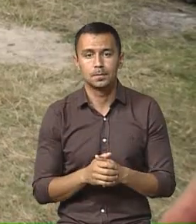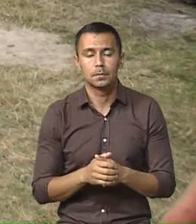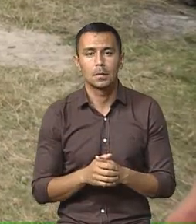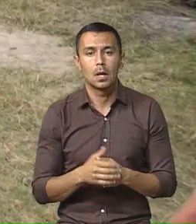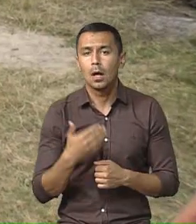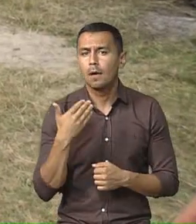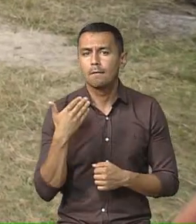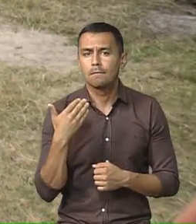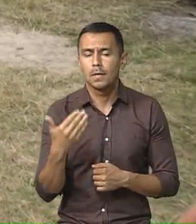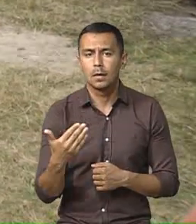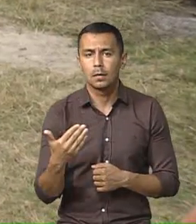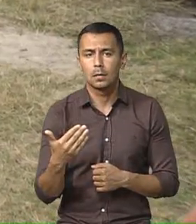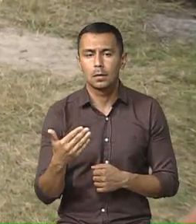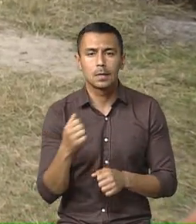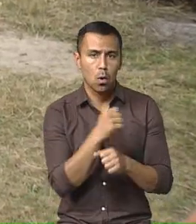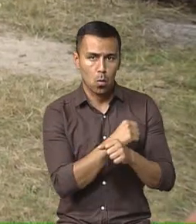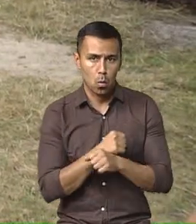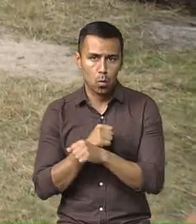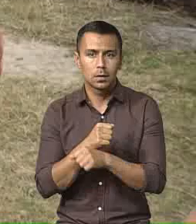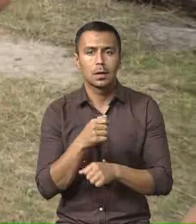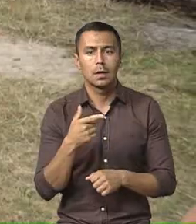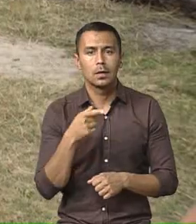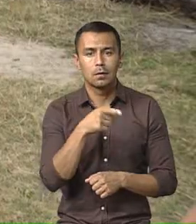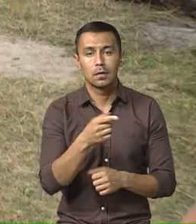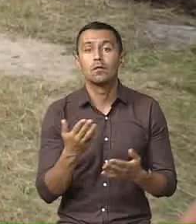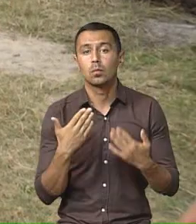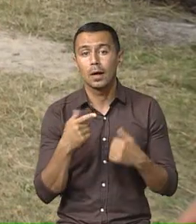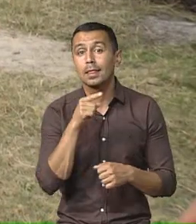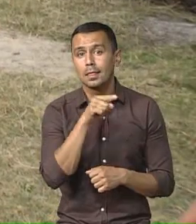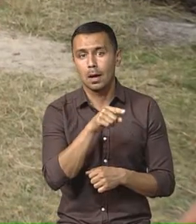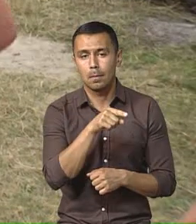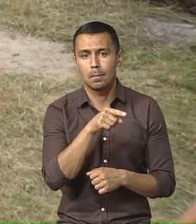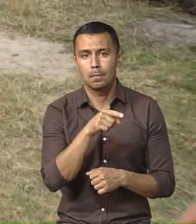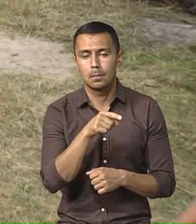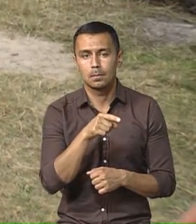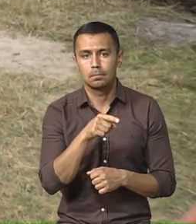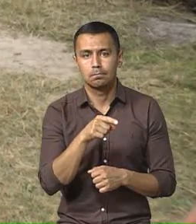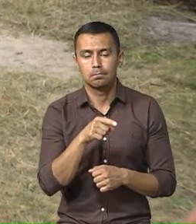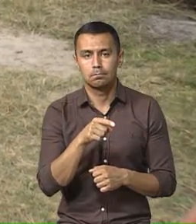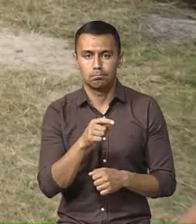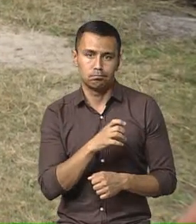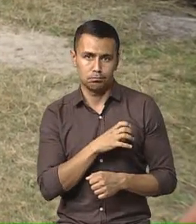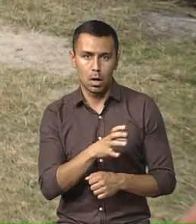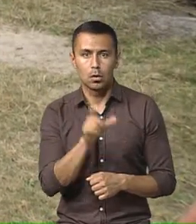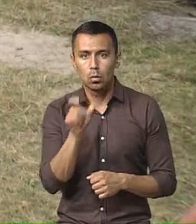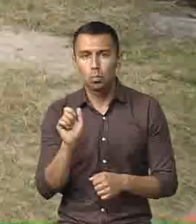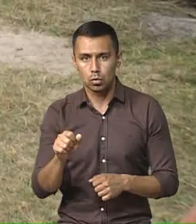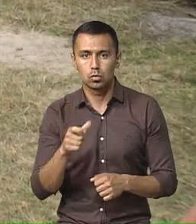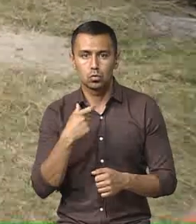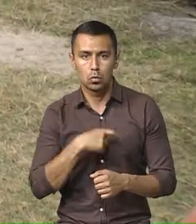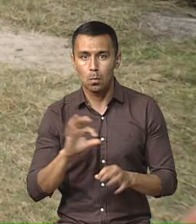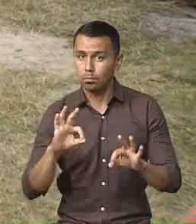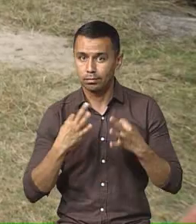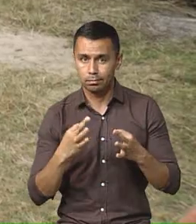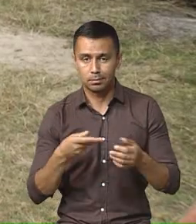Думаєш, на курорті, там, де от віддихаючи, там більш забезпечені люди і можуть собі дозволити